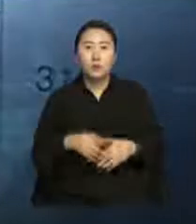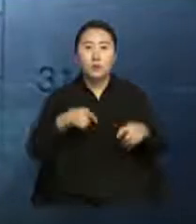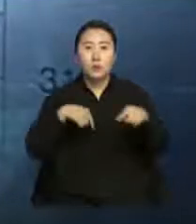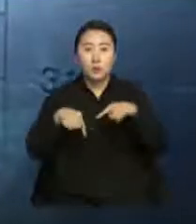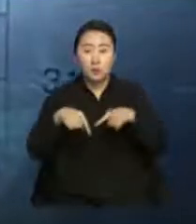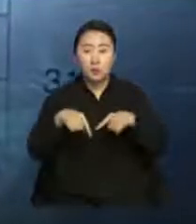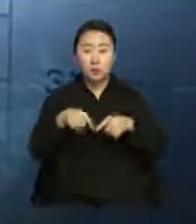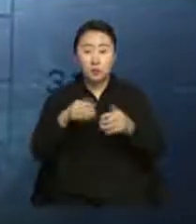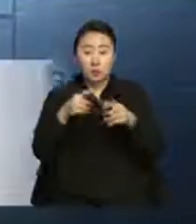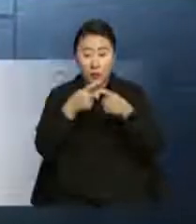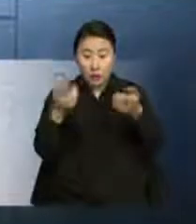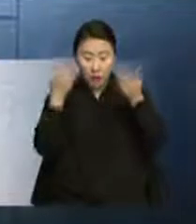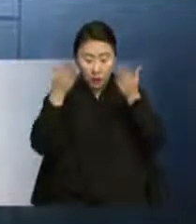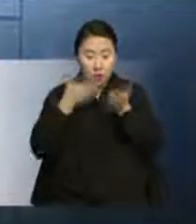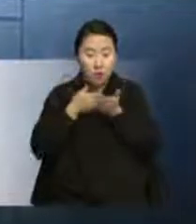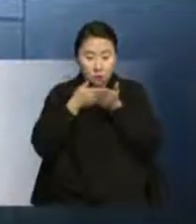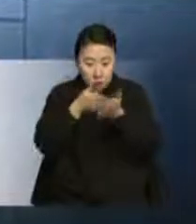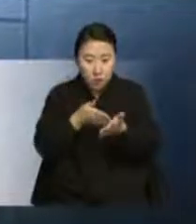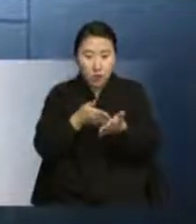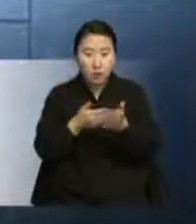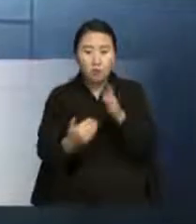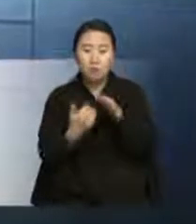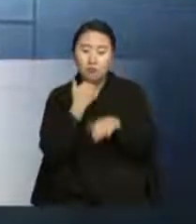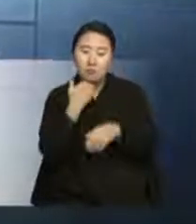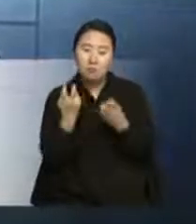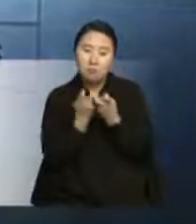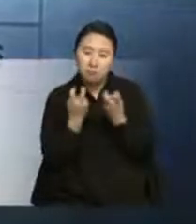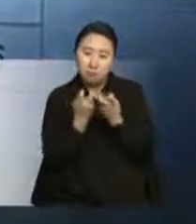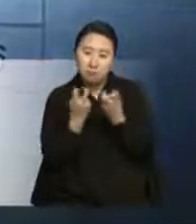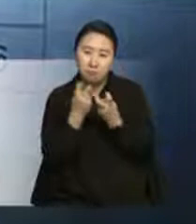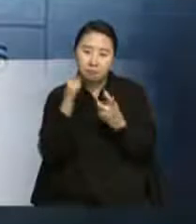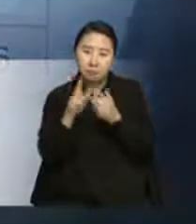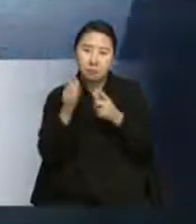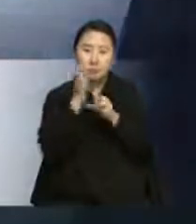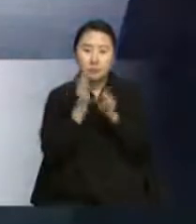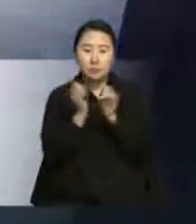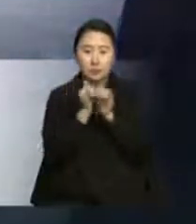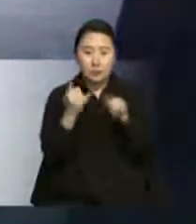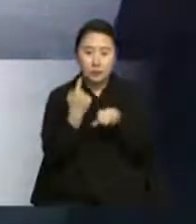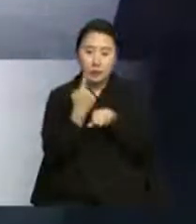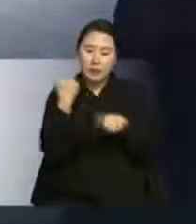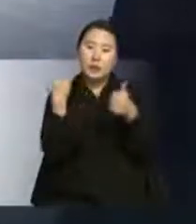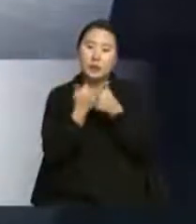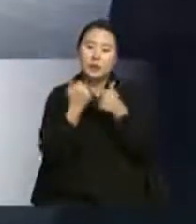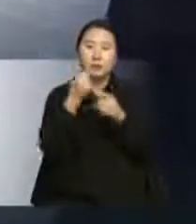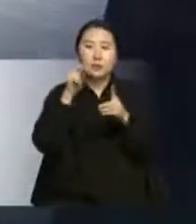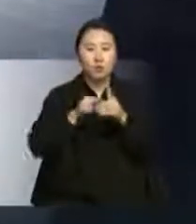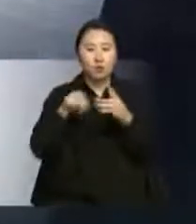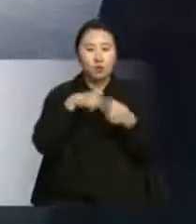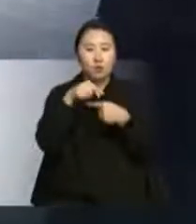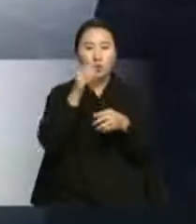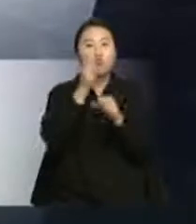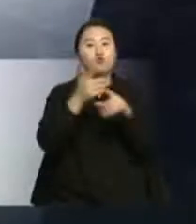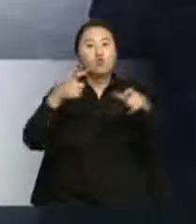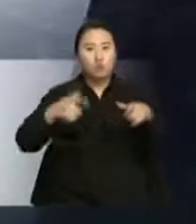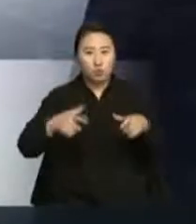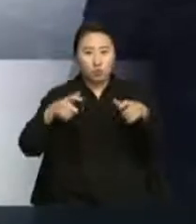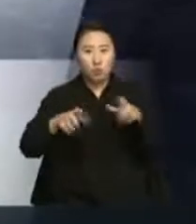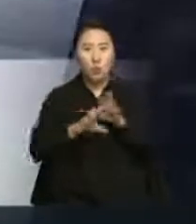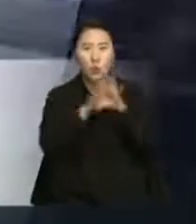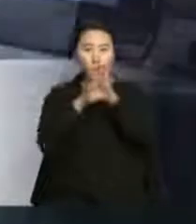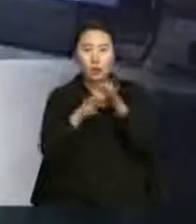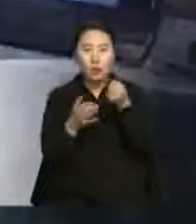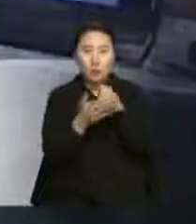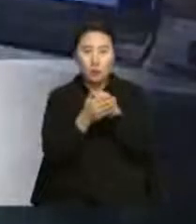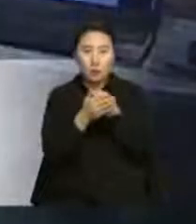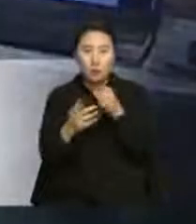정시 모집을 앞두고 대입 전략을 고민하시는 분들 많으실 겁니다. 지난해부터 진학 상담센터를 운영하고 있는 중구에서는